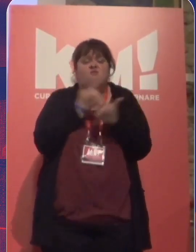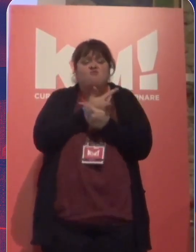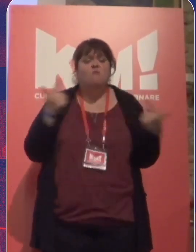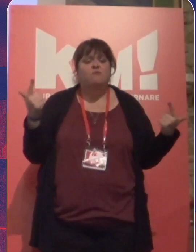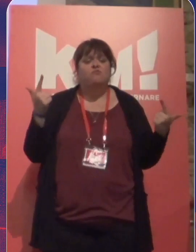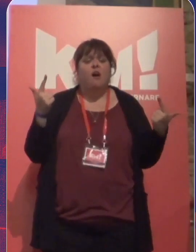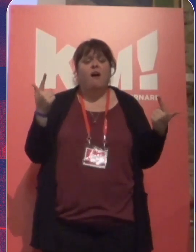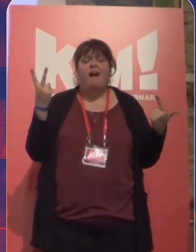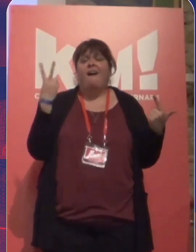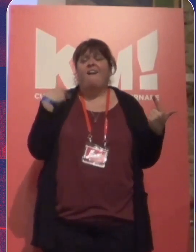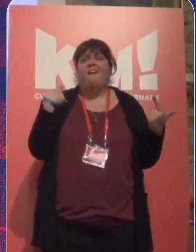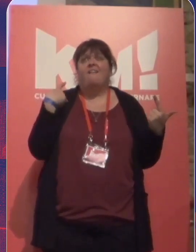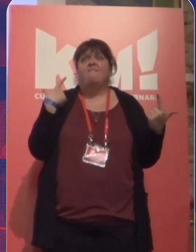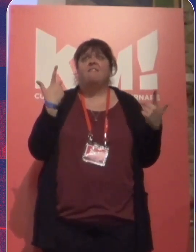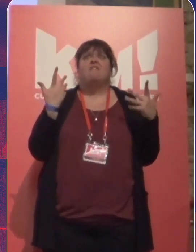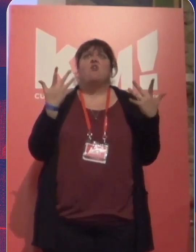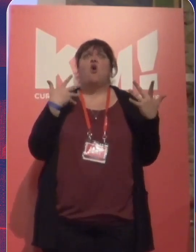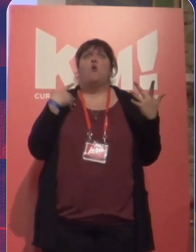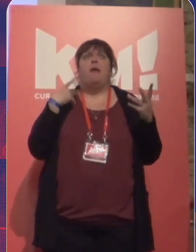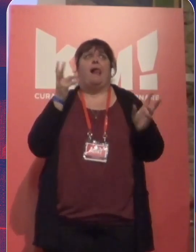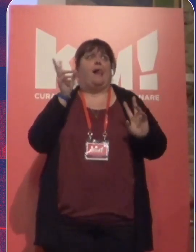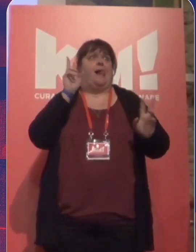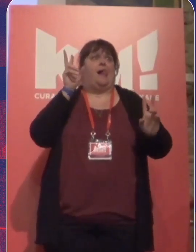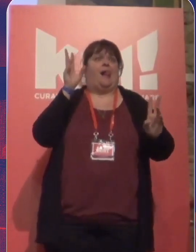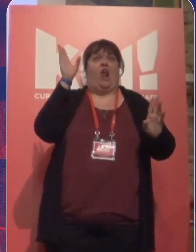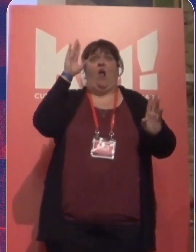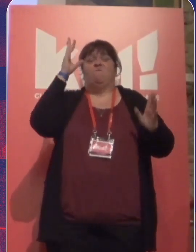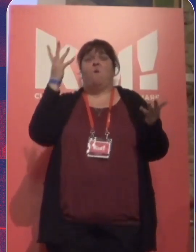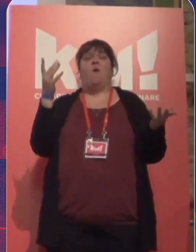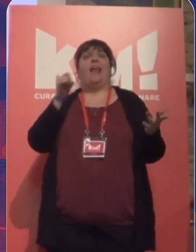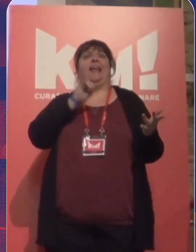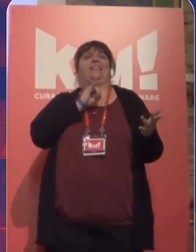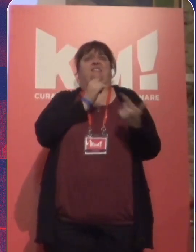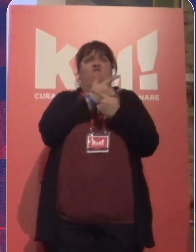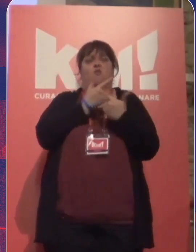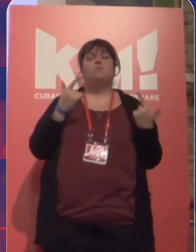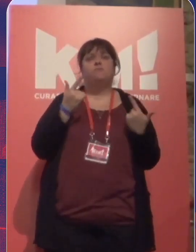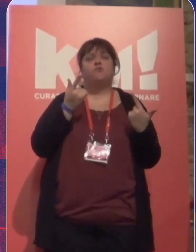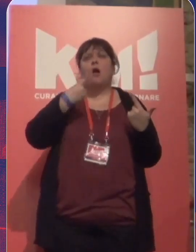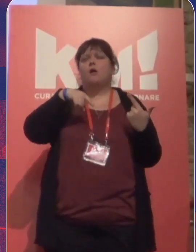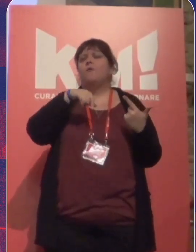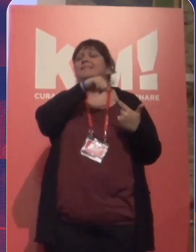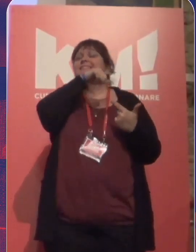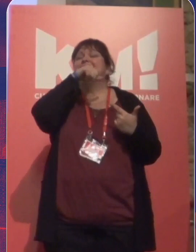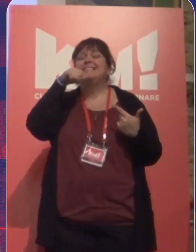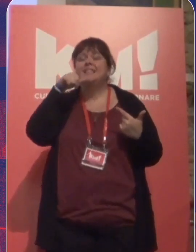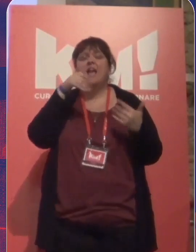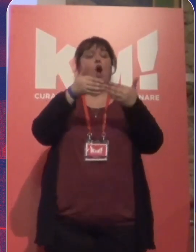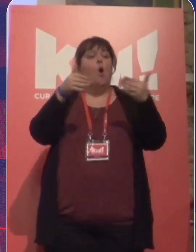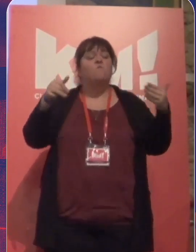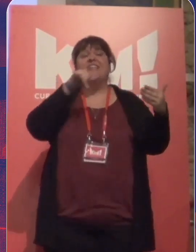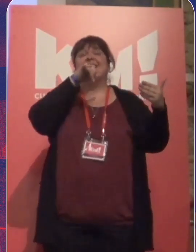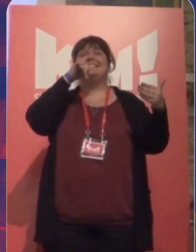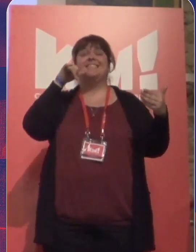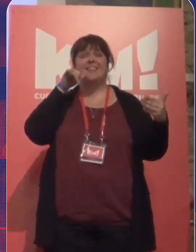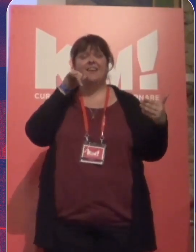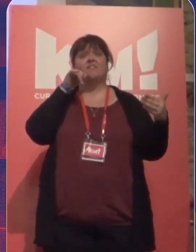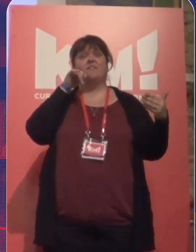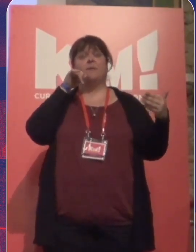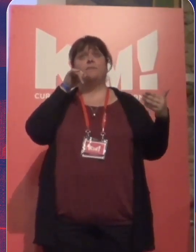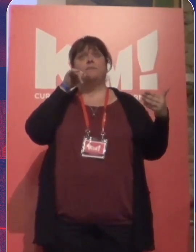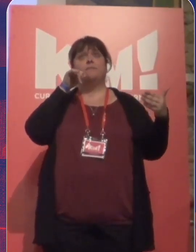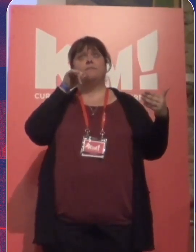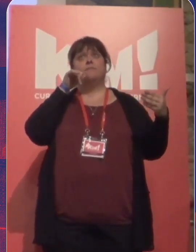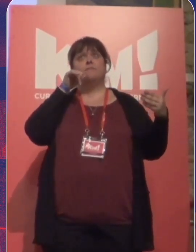schizofrenica diciamo così senza identità cui noi abbiamo bisogno di fare esistere i confini ma anche nelle nostre